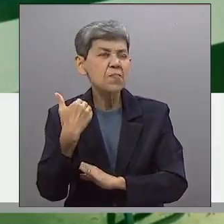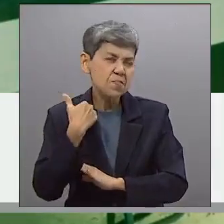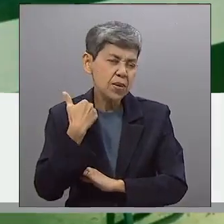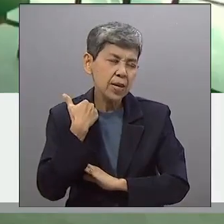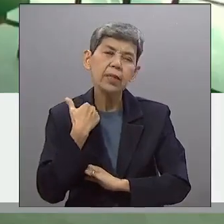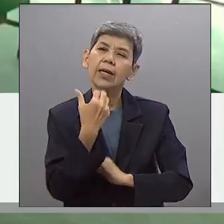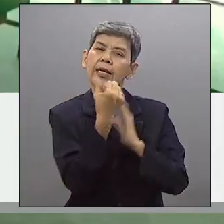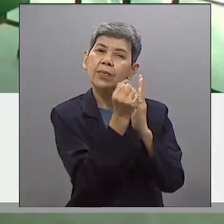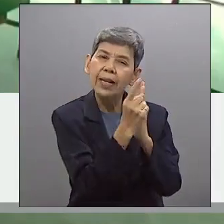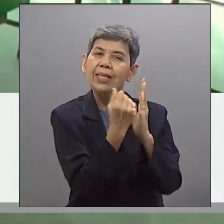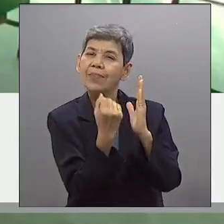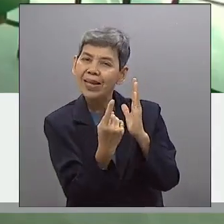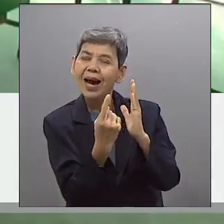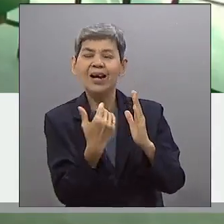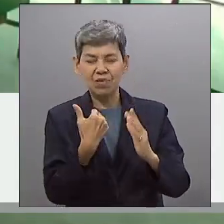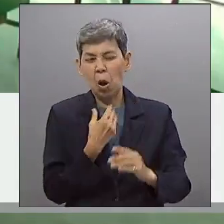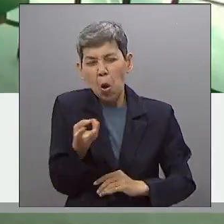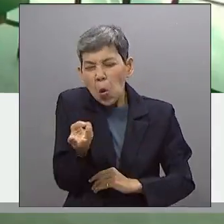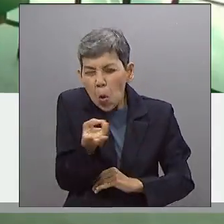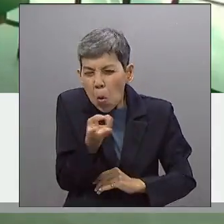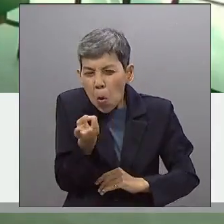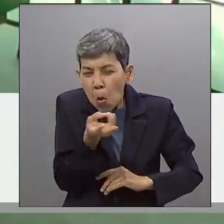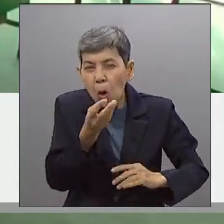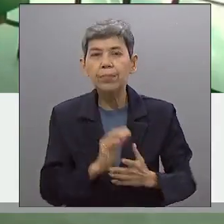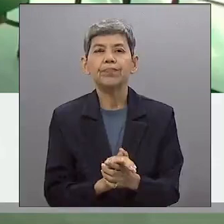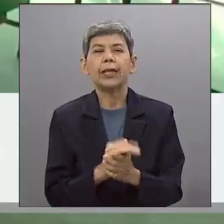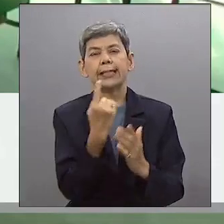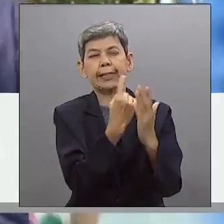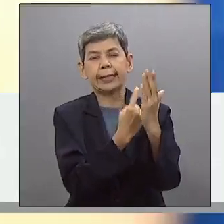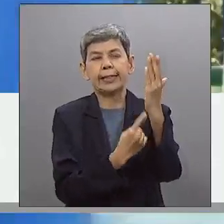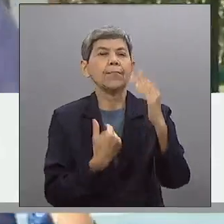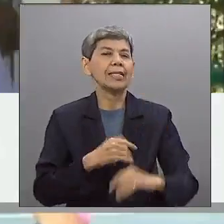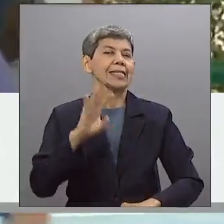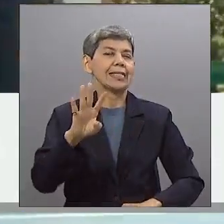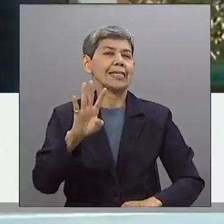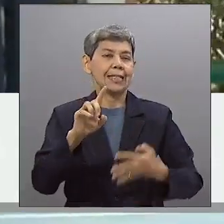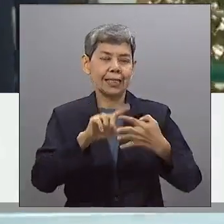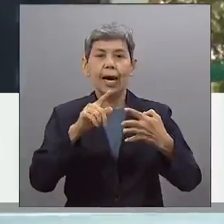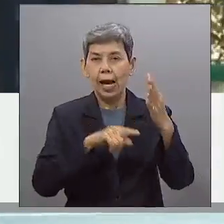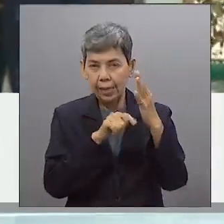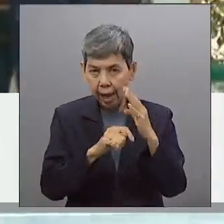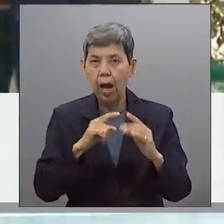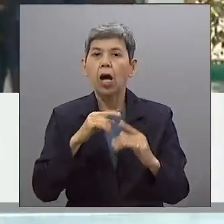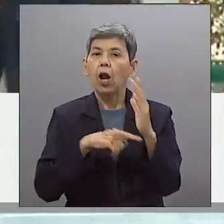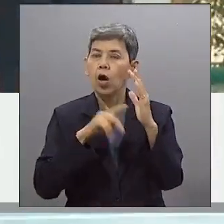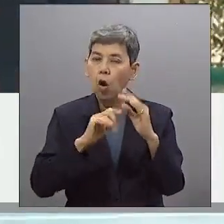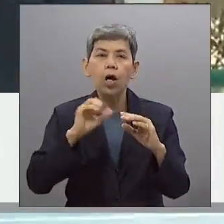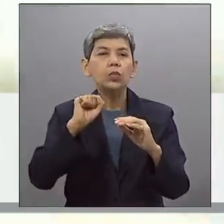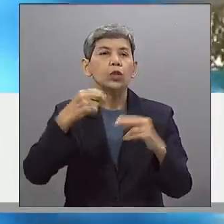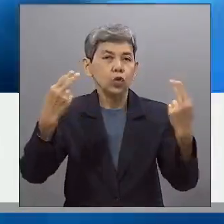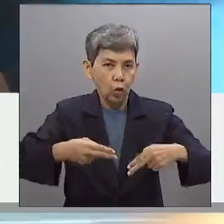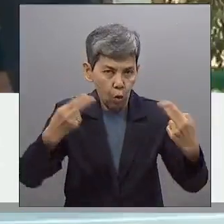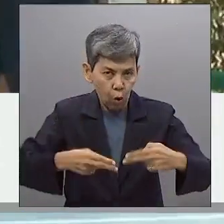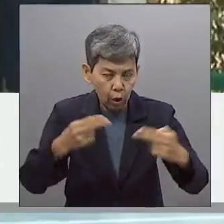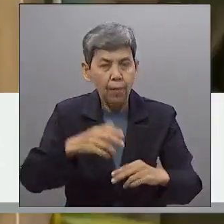ราชบุรีคนและที่น้อยที่สุดจังหวัดละ 1คนมี 4จังหวัดคือที่ตราดระนองสมุทรสงครามและ